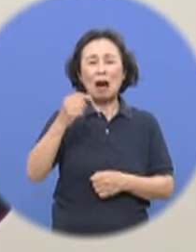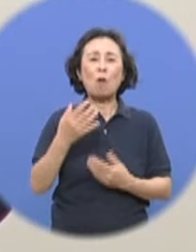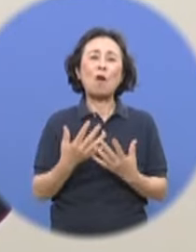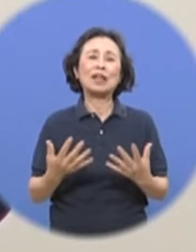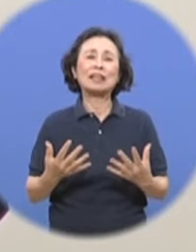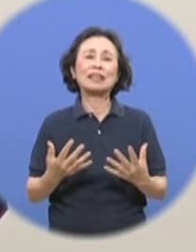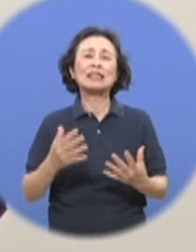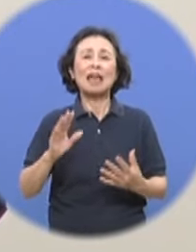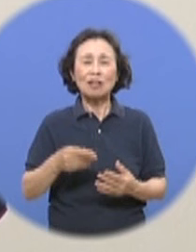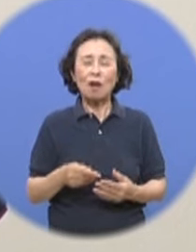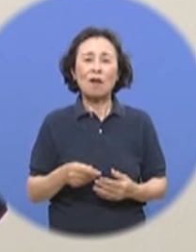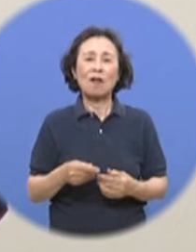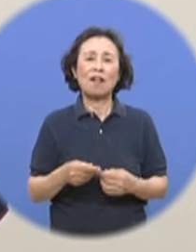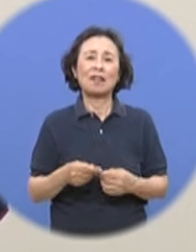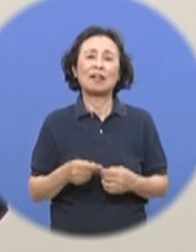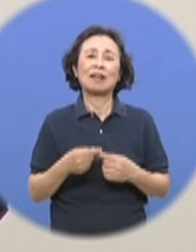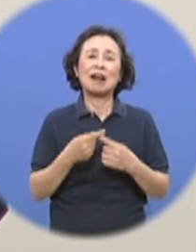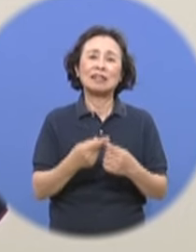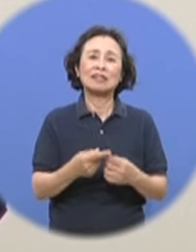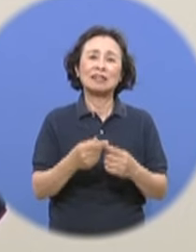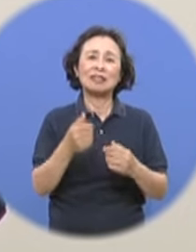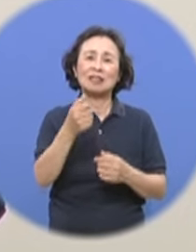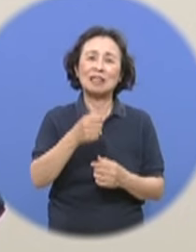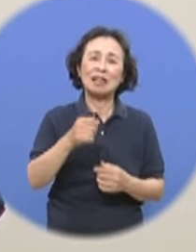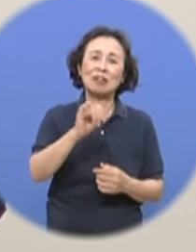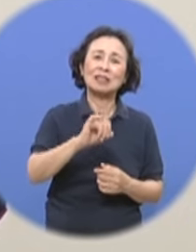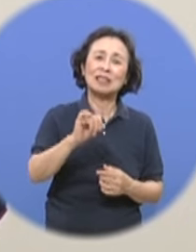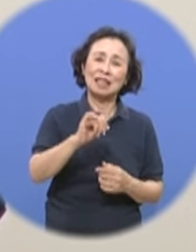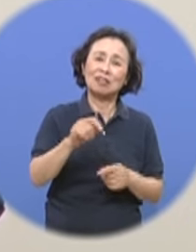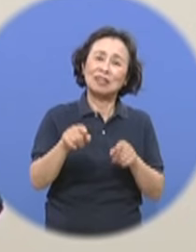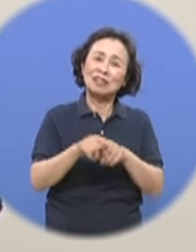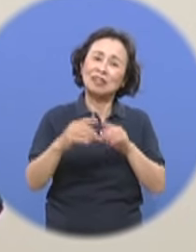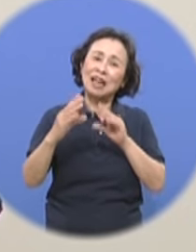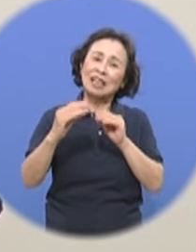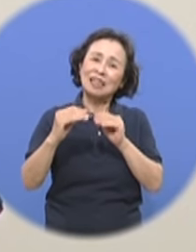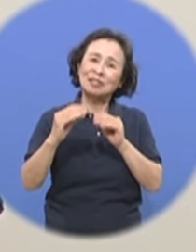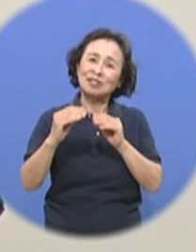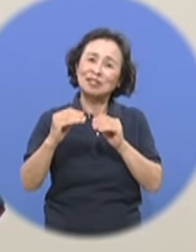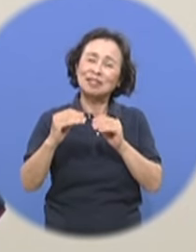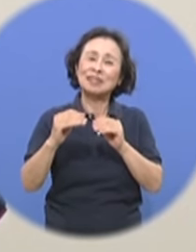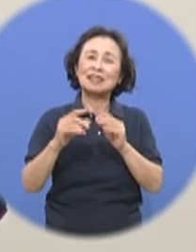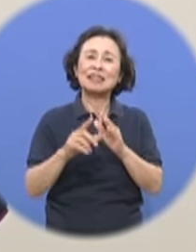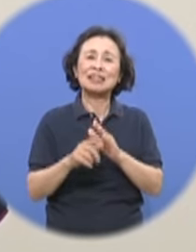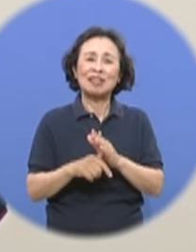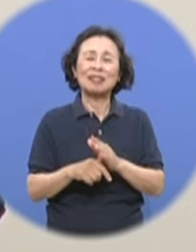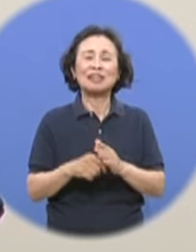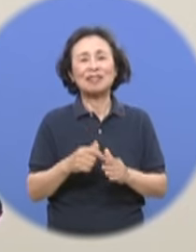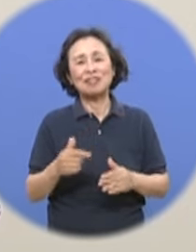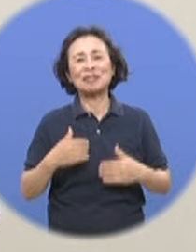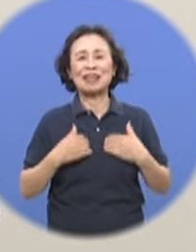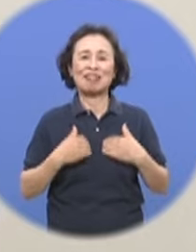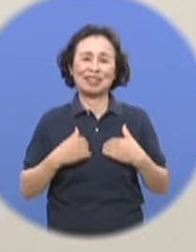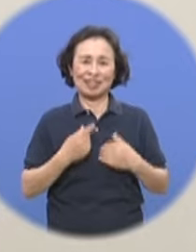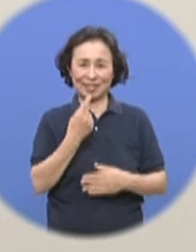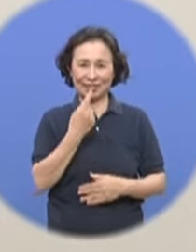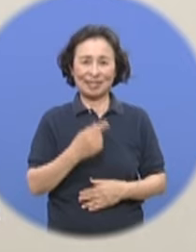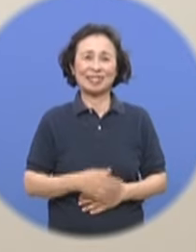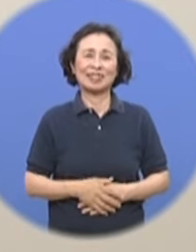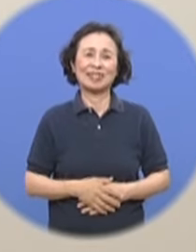者様の一緒に喋ってくれたりする時がとても楽しいです